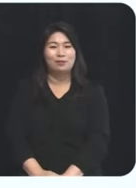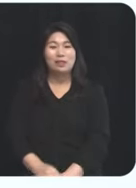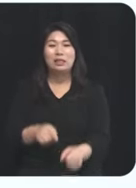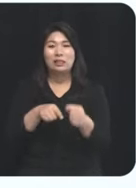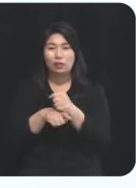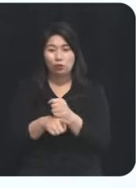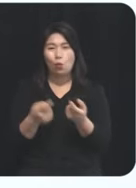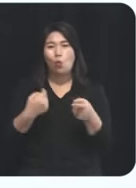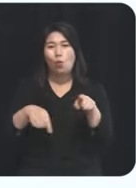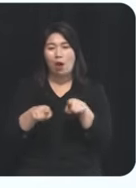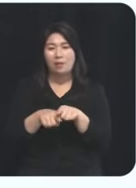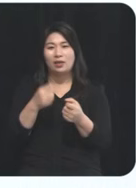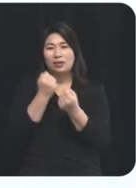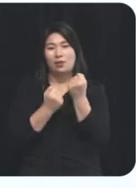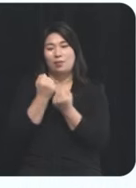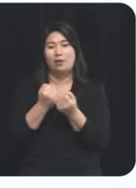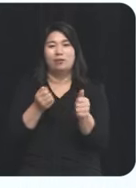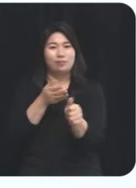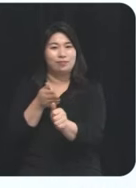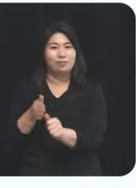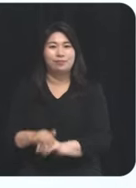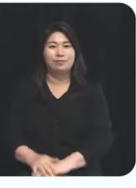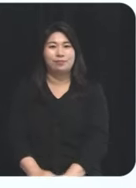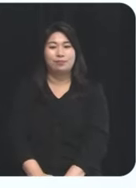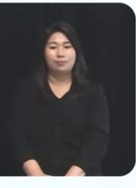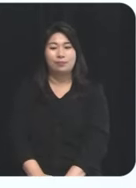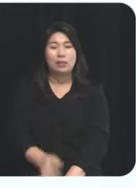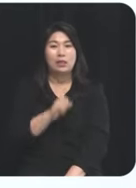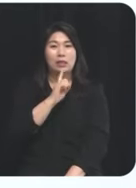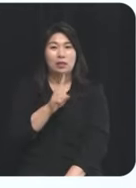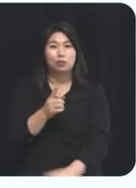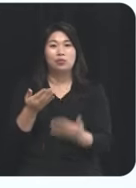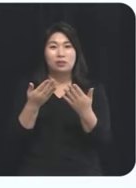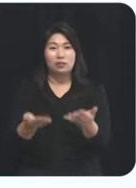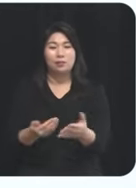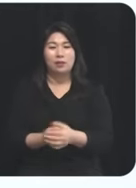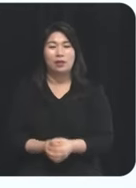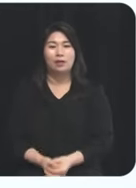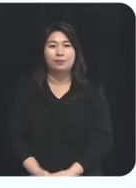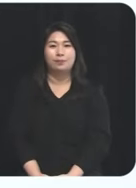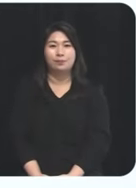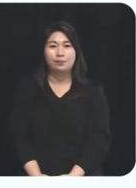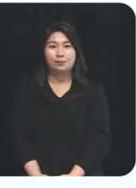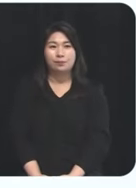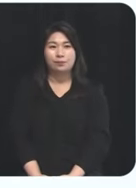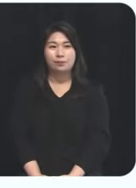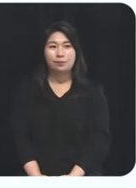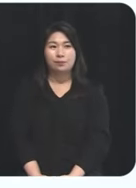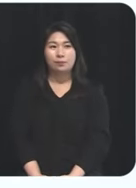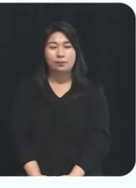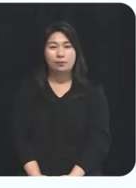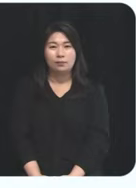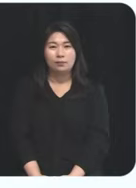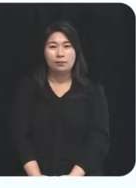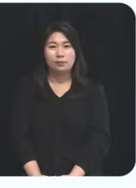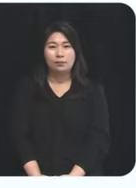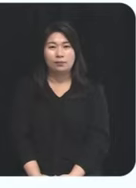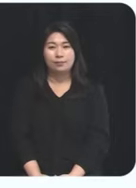이유도 함께 좀 설명을 해주시기 바라겠습니다. 1분 드리고요. 문대림 후보 먼저 시작을 해주시기 바랍니다.